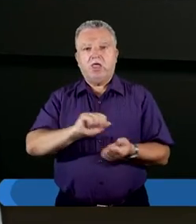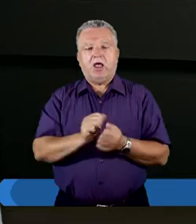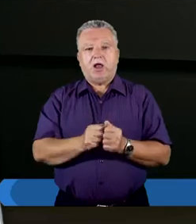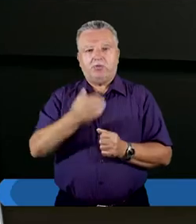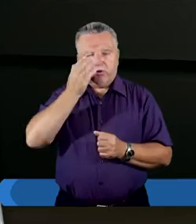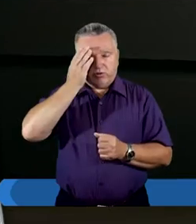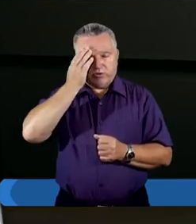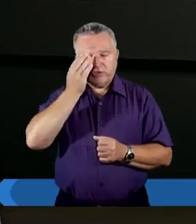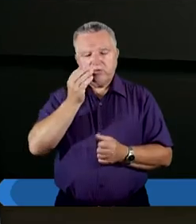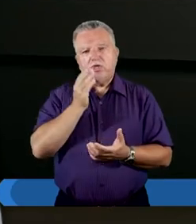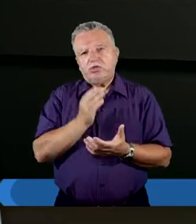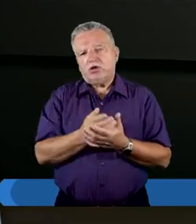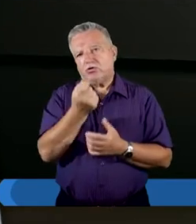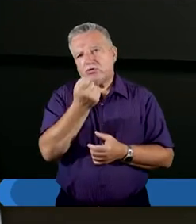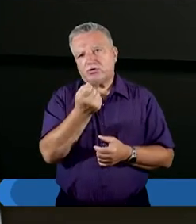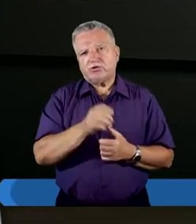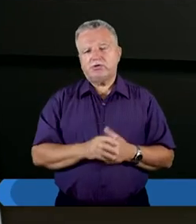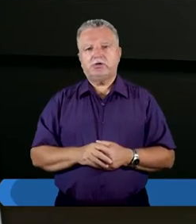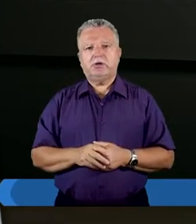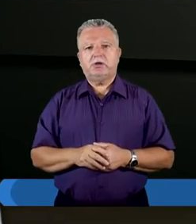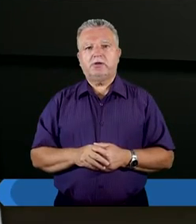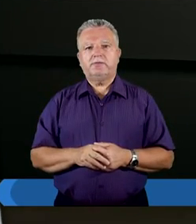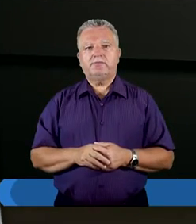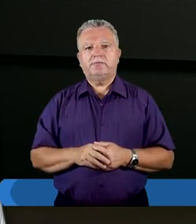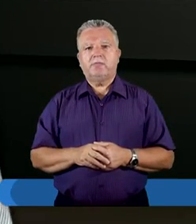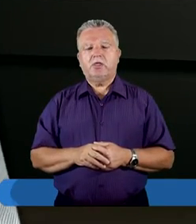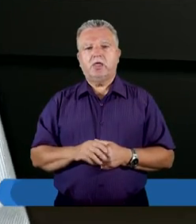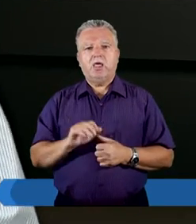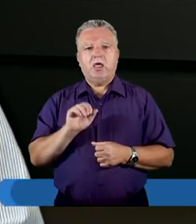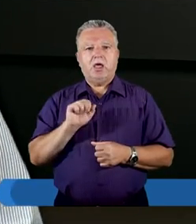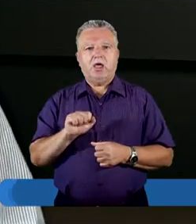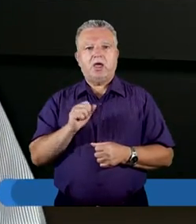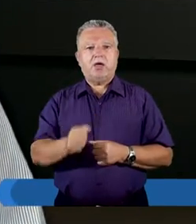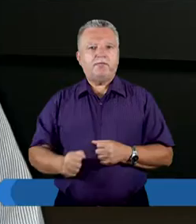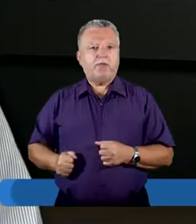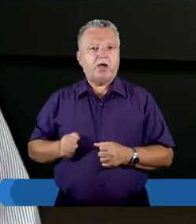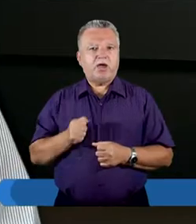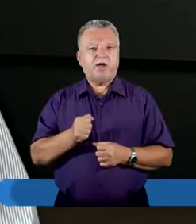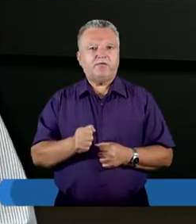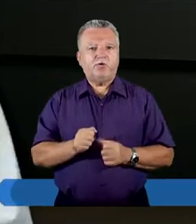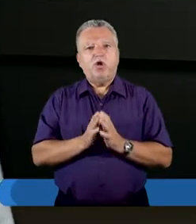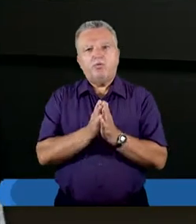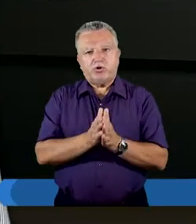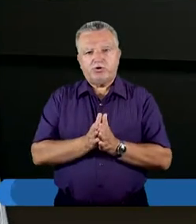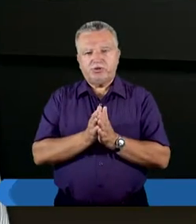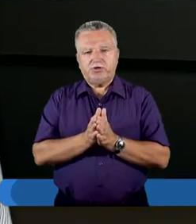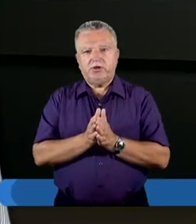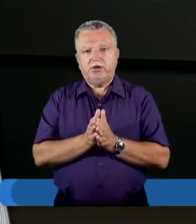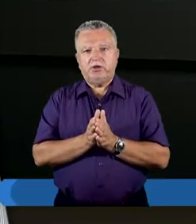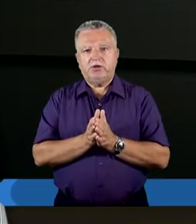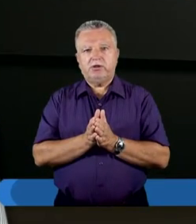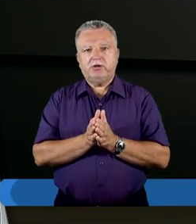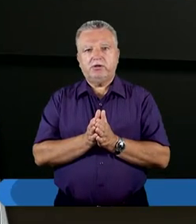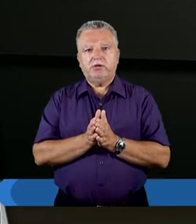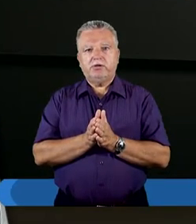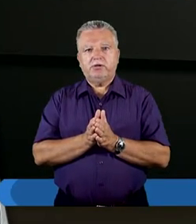wiedząc, czy znając tylko pewne pozory spraw. A przecież apostoł Paweł prosił wtedy